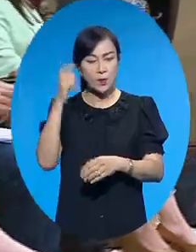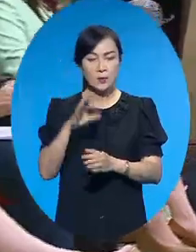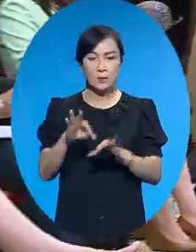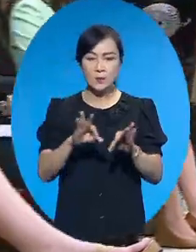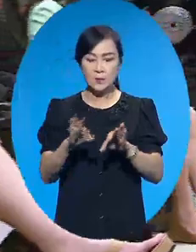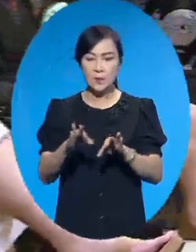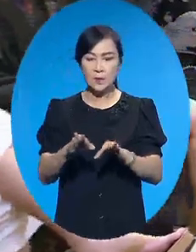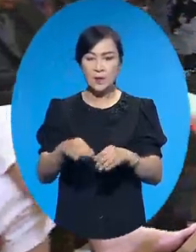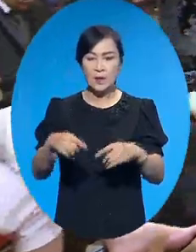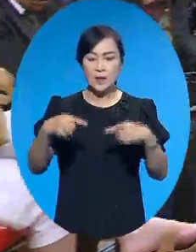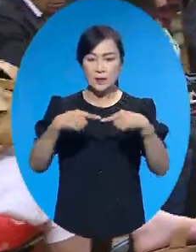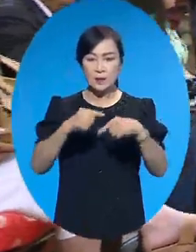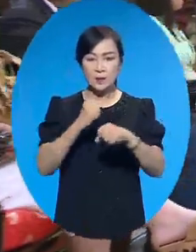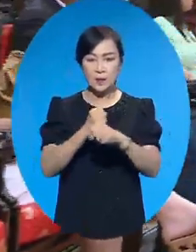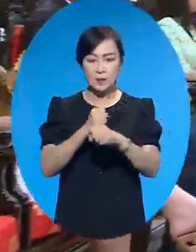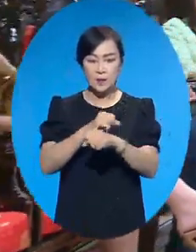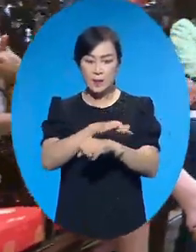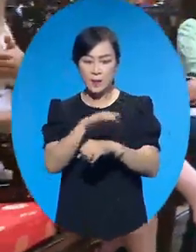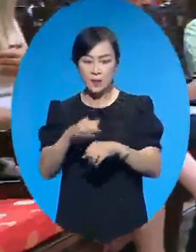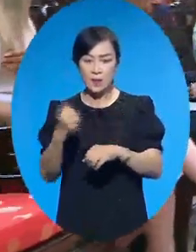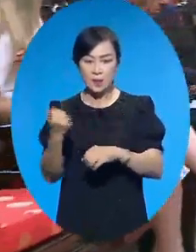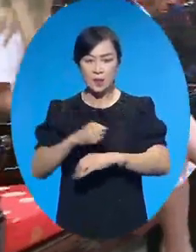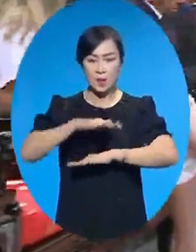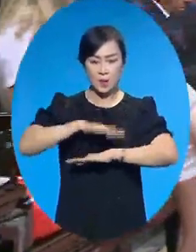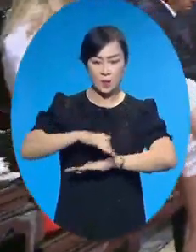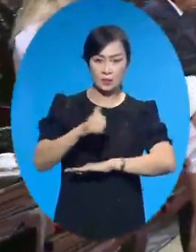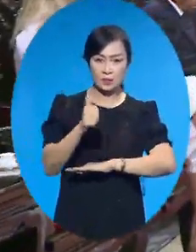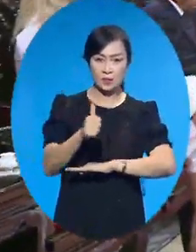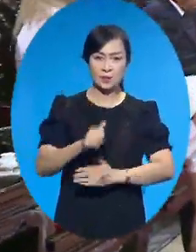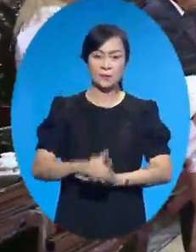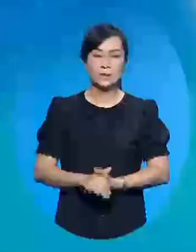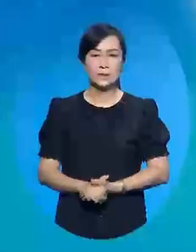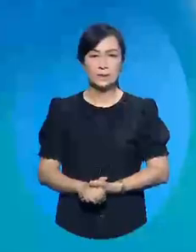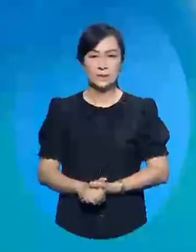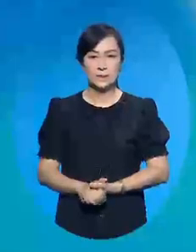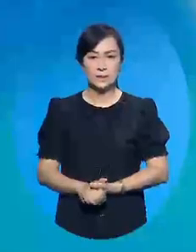thời mong muốn chuyến thăm và làm việc của đoàn sẽ đạt được những kết quả tốt đẹp.